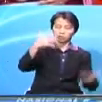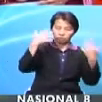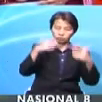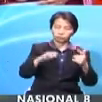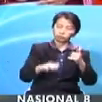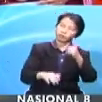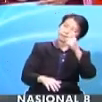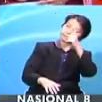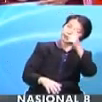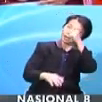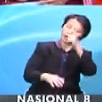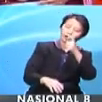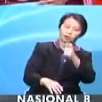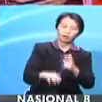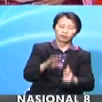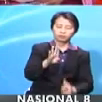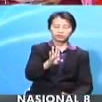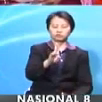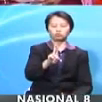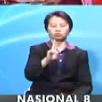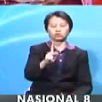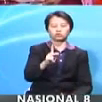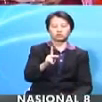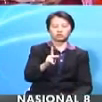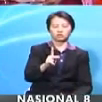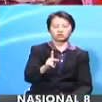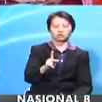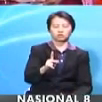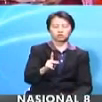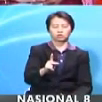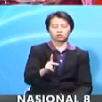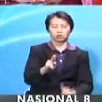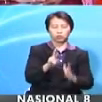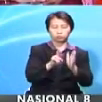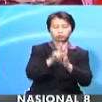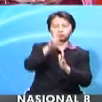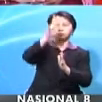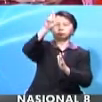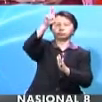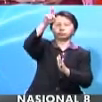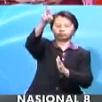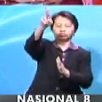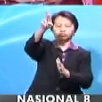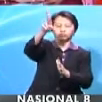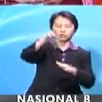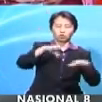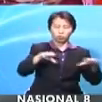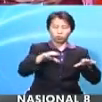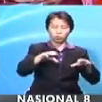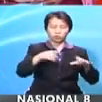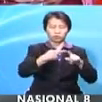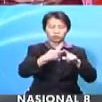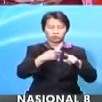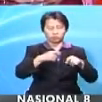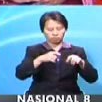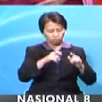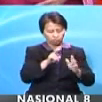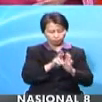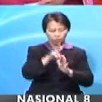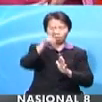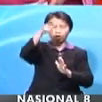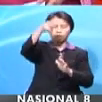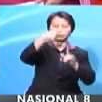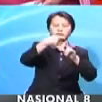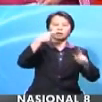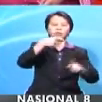ditembak peluru berpadu di UK atau book yaitu peluru berpadu darat buatan Rusia hasil catatan